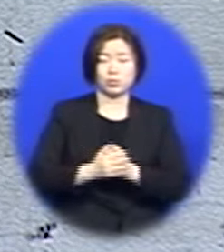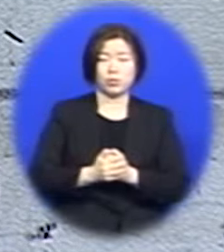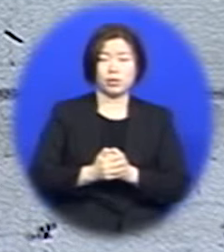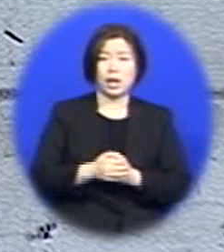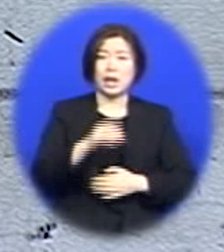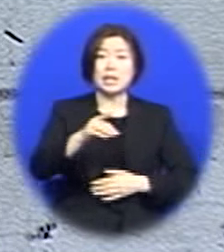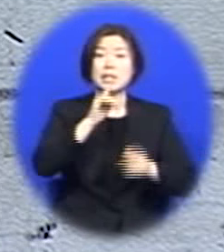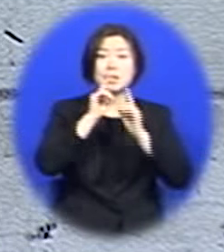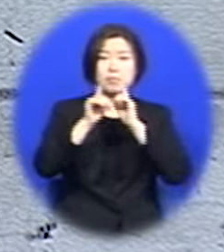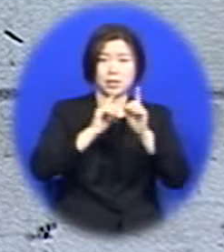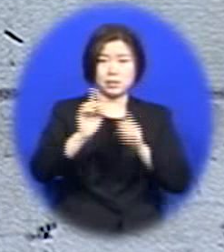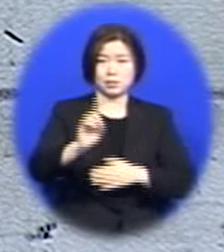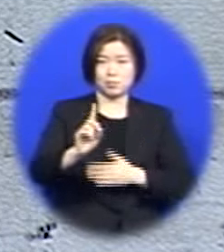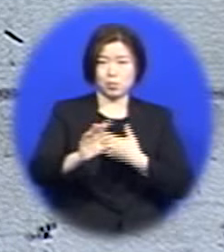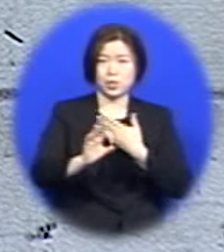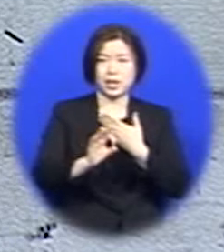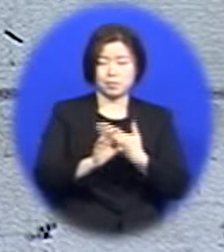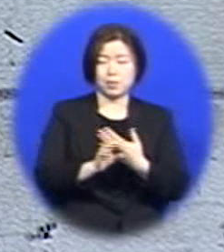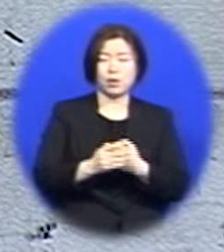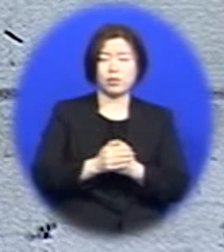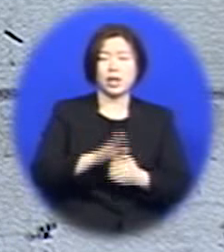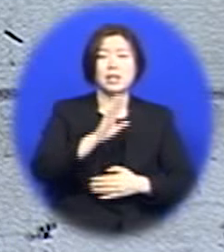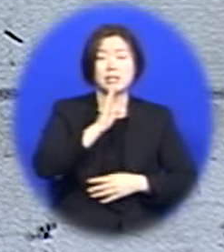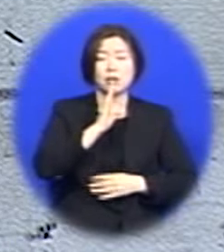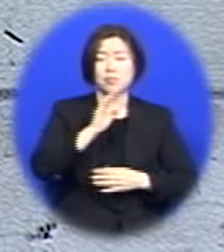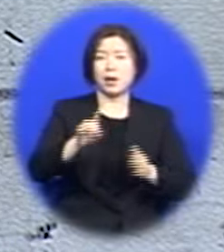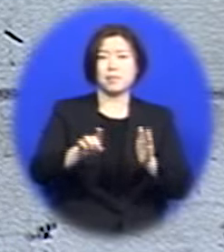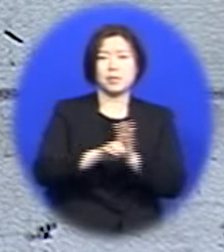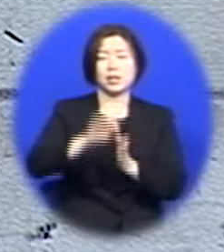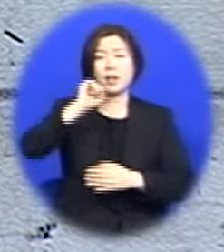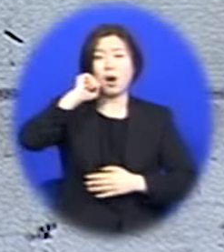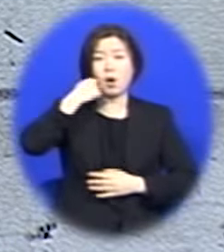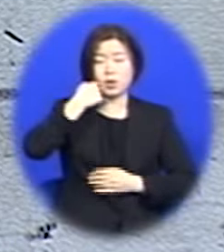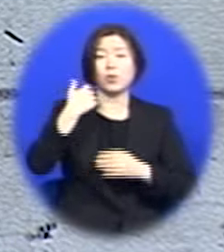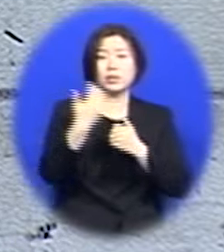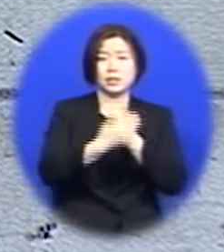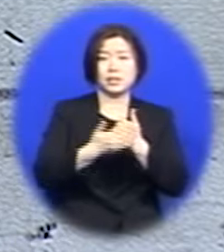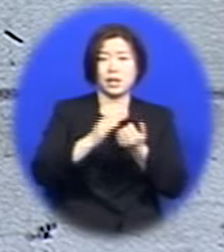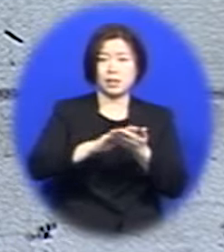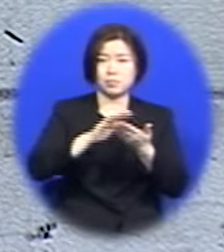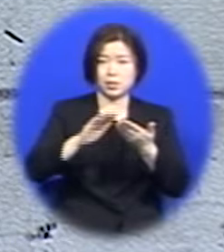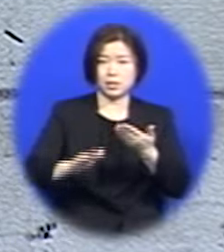이 말씀은 정말 믿어지지 않는 은혜입니다.